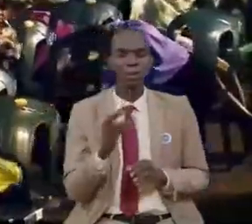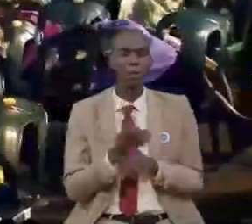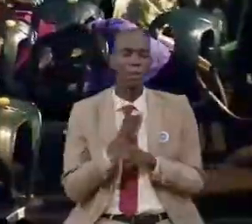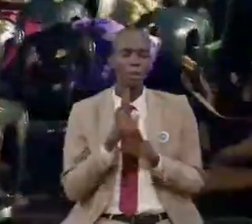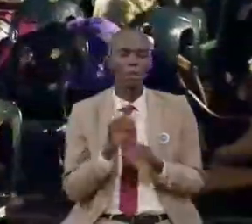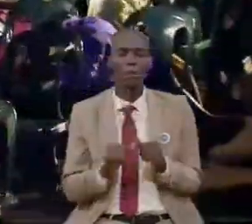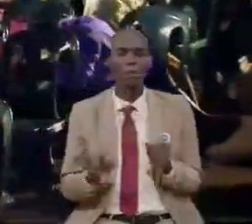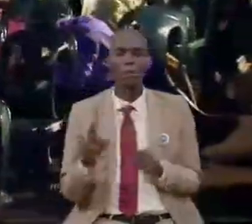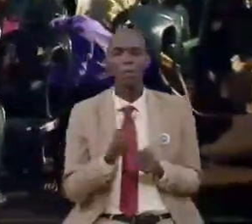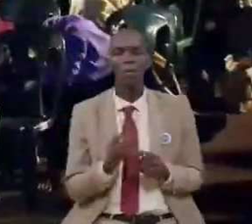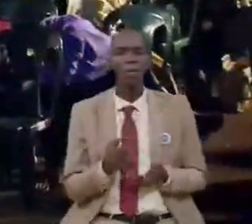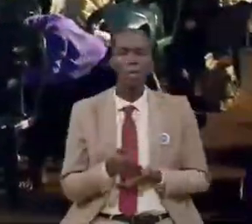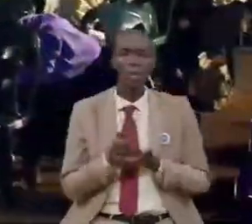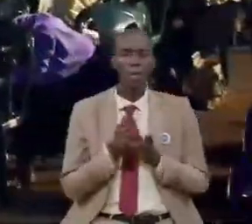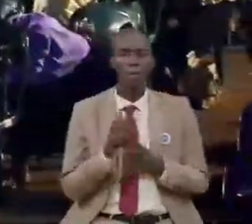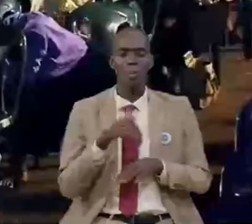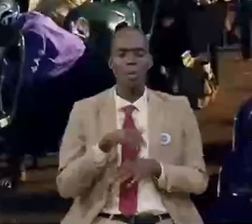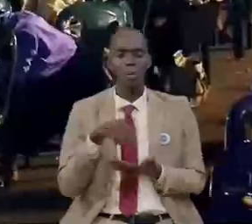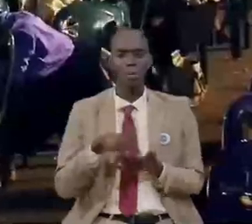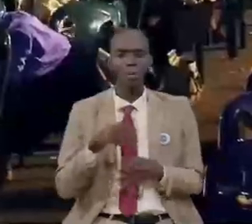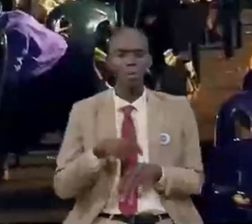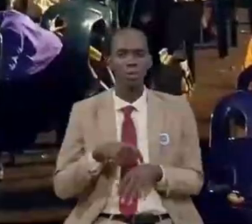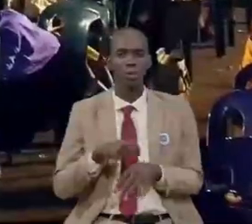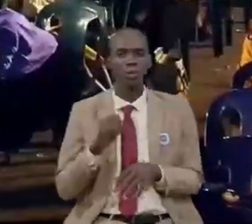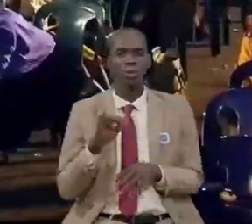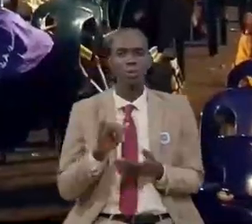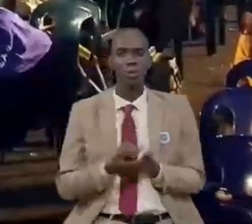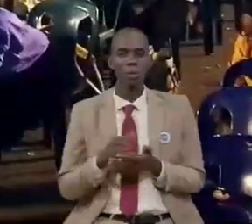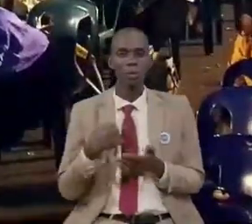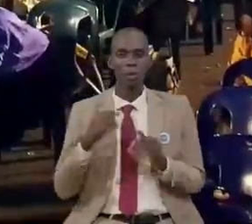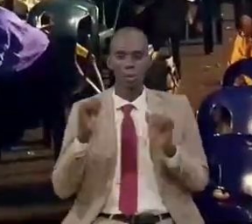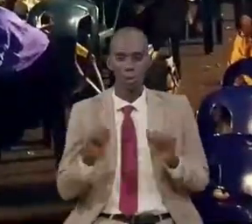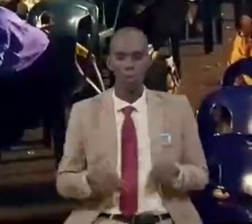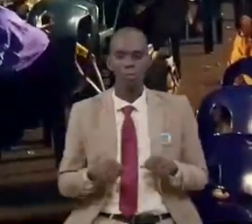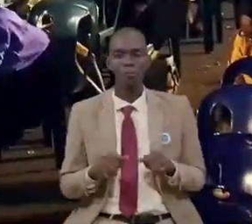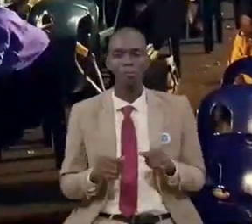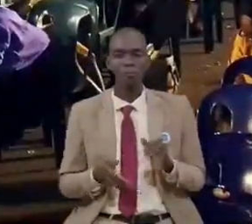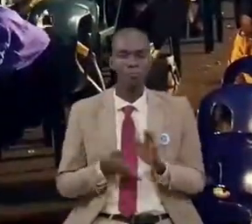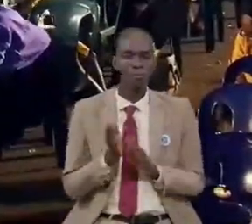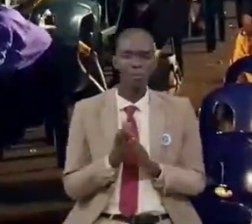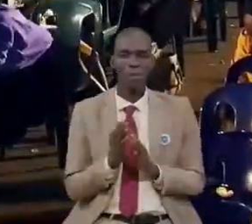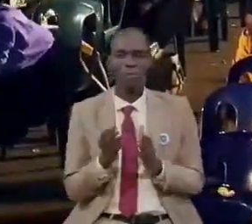Aidez-nous à recueillir les coordonnées